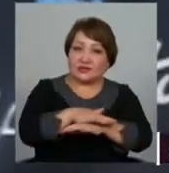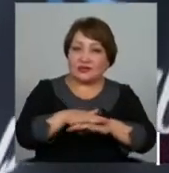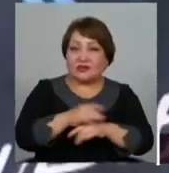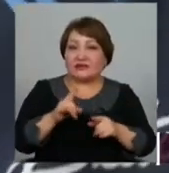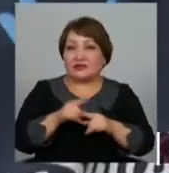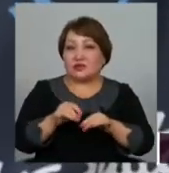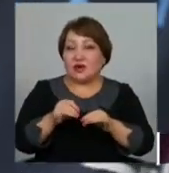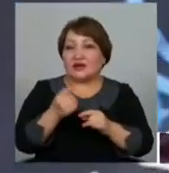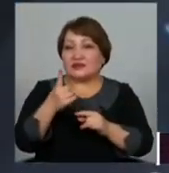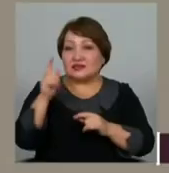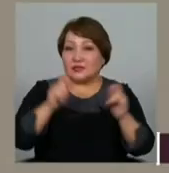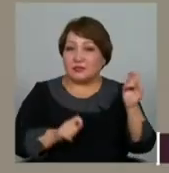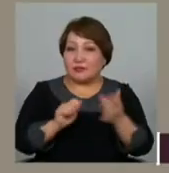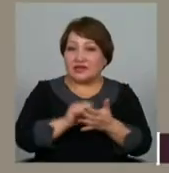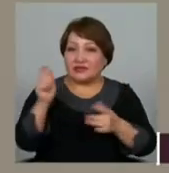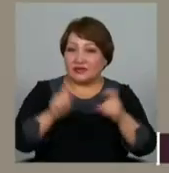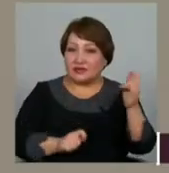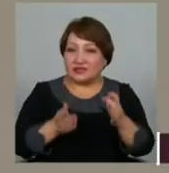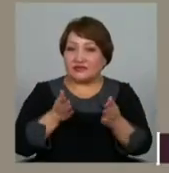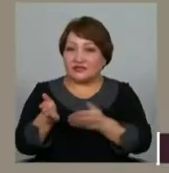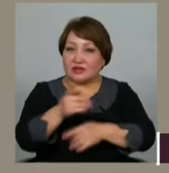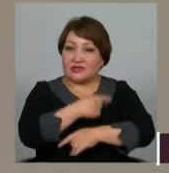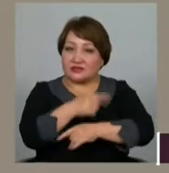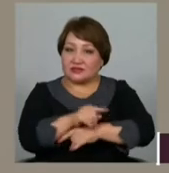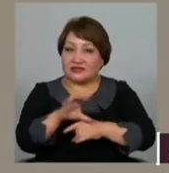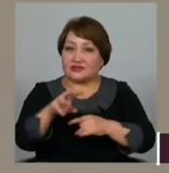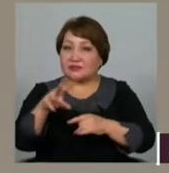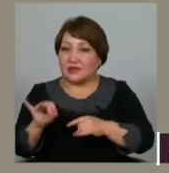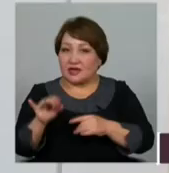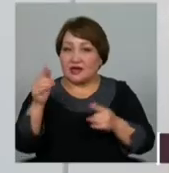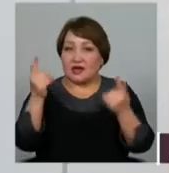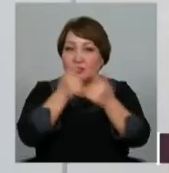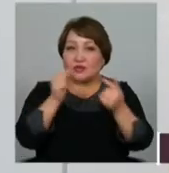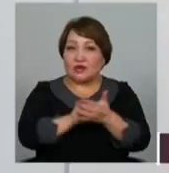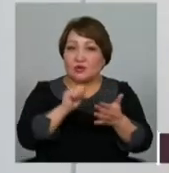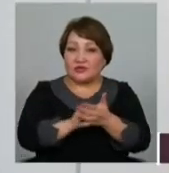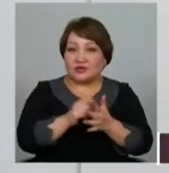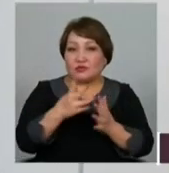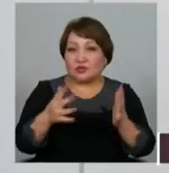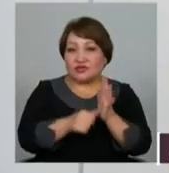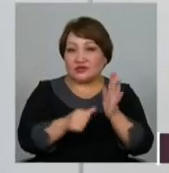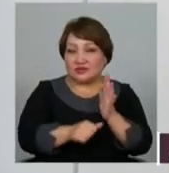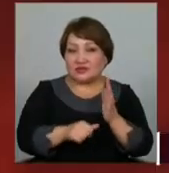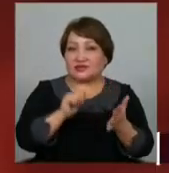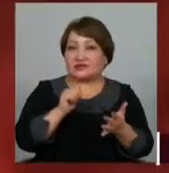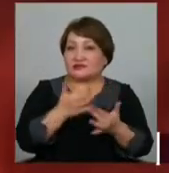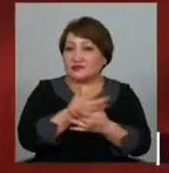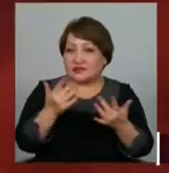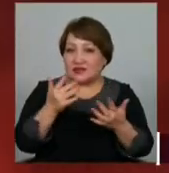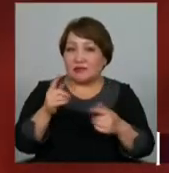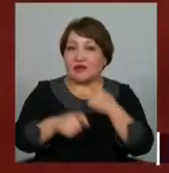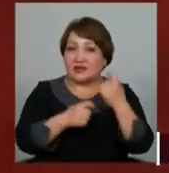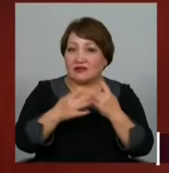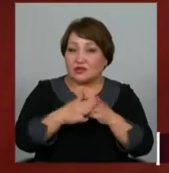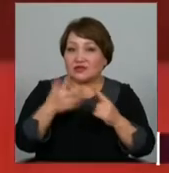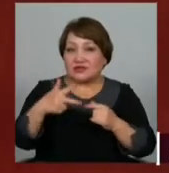пресс-конференций с участием представителей сферы медицины. В СМИ опубликовано более 600 материалов. На телеканалах вышло в эфир свыше 30